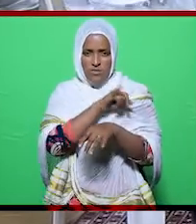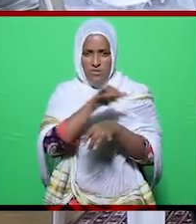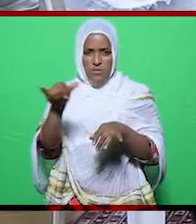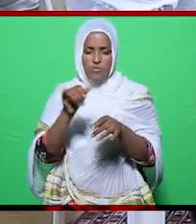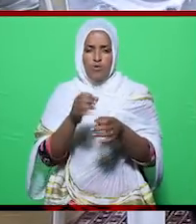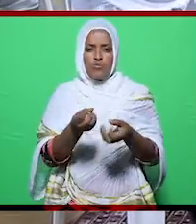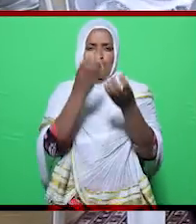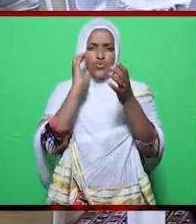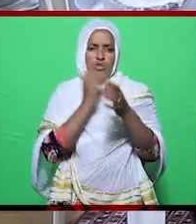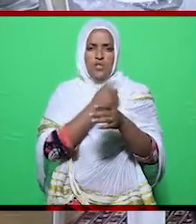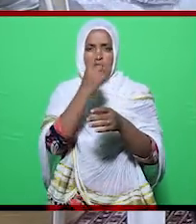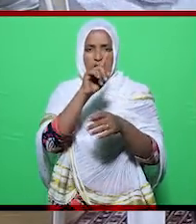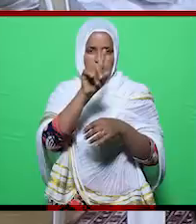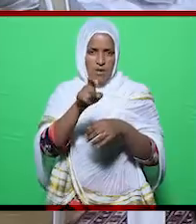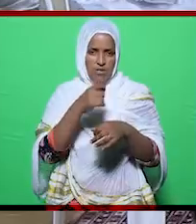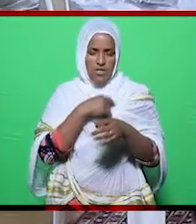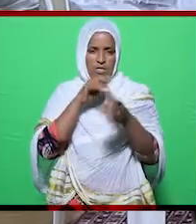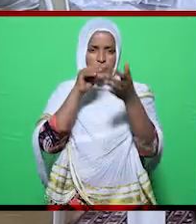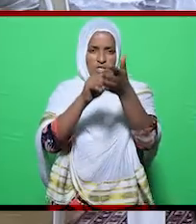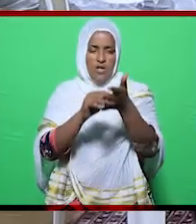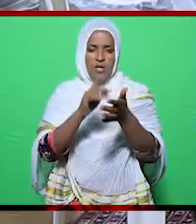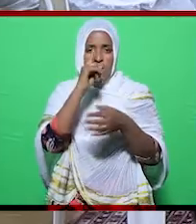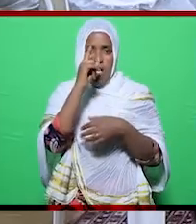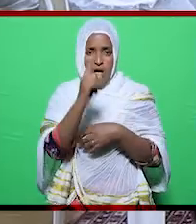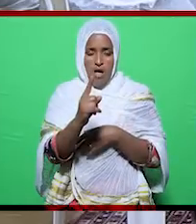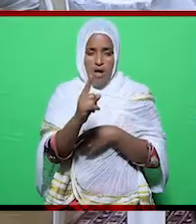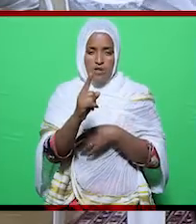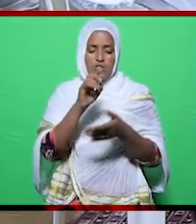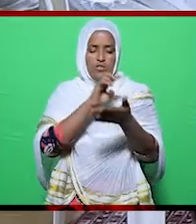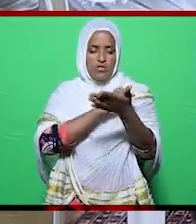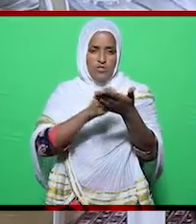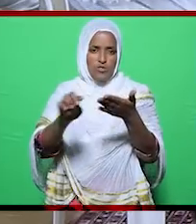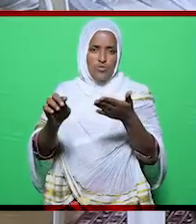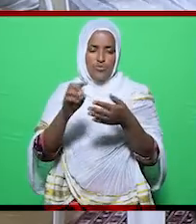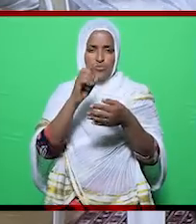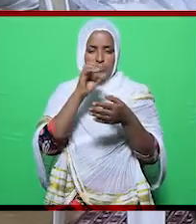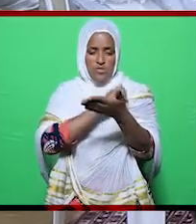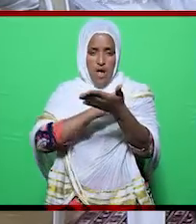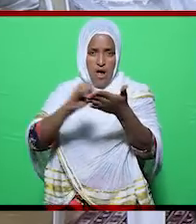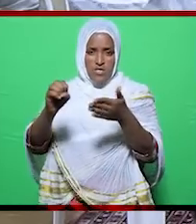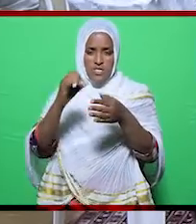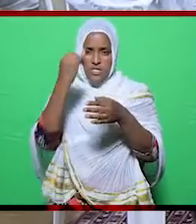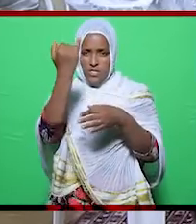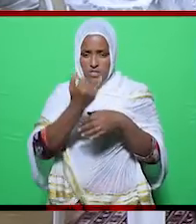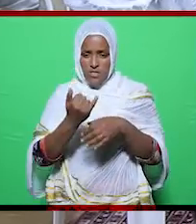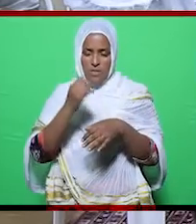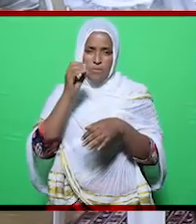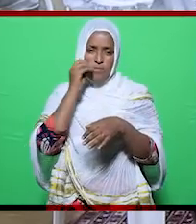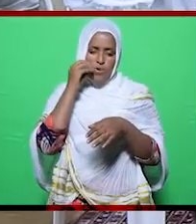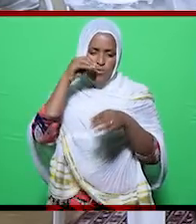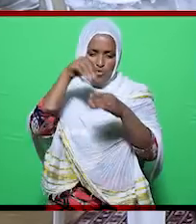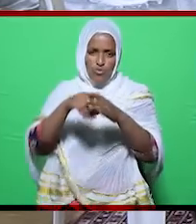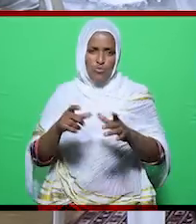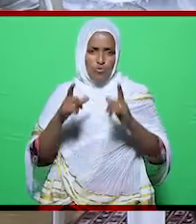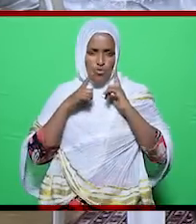ቅድም ስናነሳቸው የነበሩት ከዚህ ከቅዱሳን ሥዕላት እንዴት እንንከባከባቸው እንጠብቃቸው ከሚለው አንጻር ብዙዎቻችን አንድ